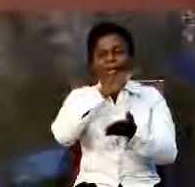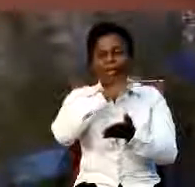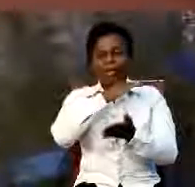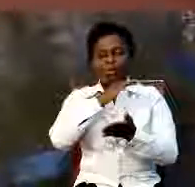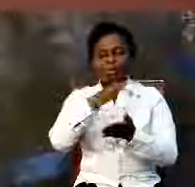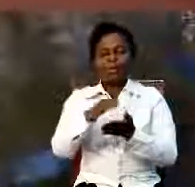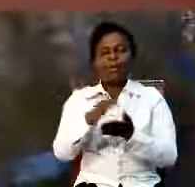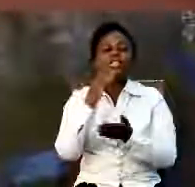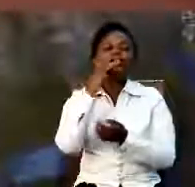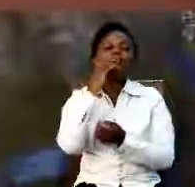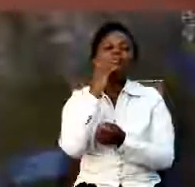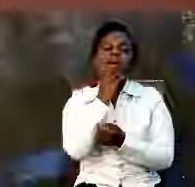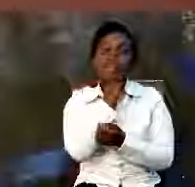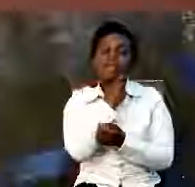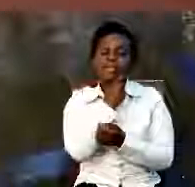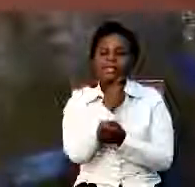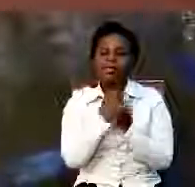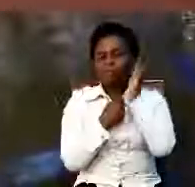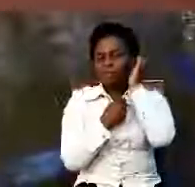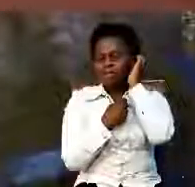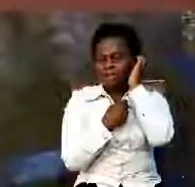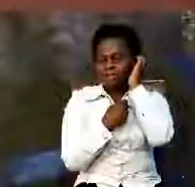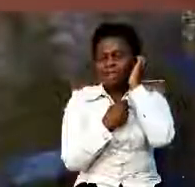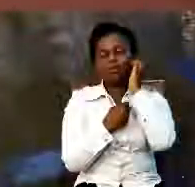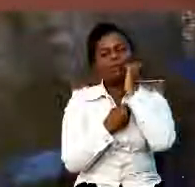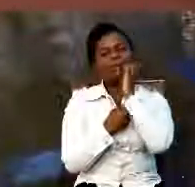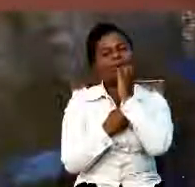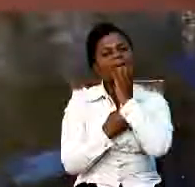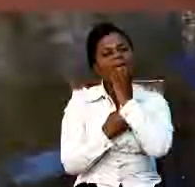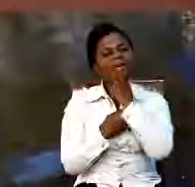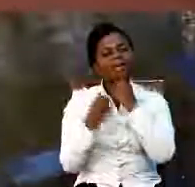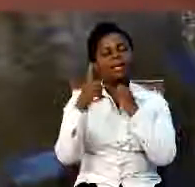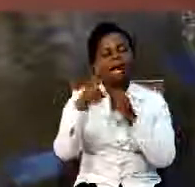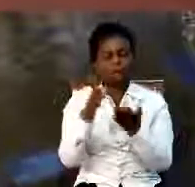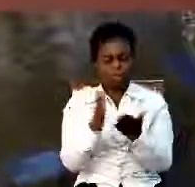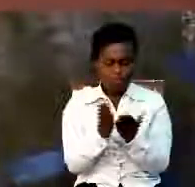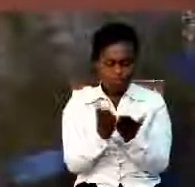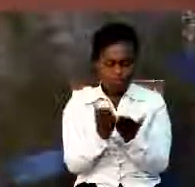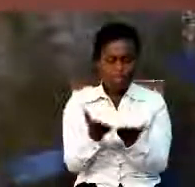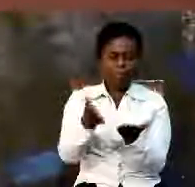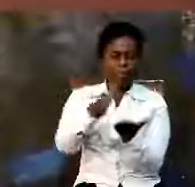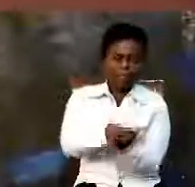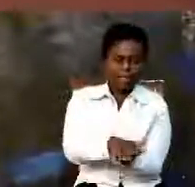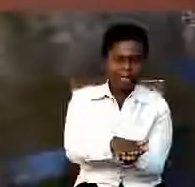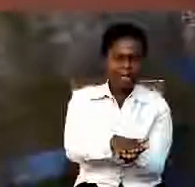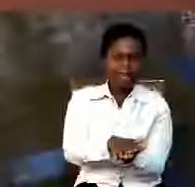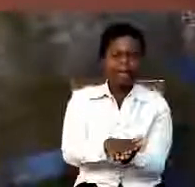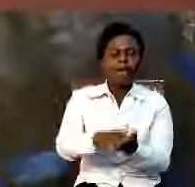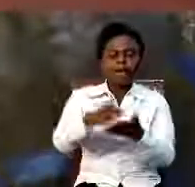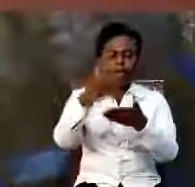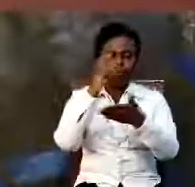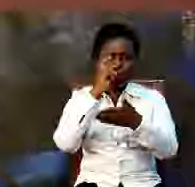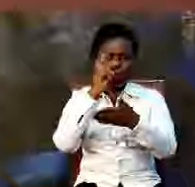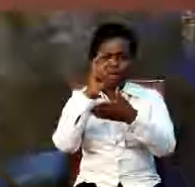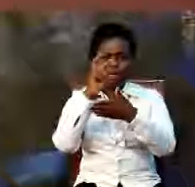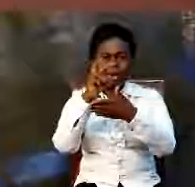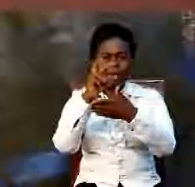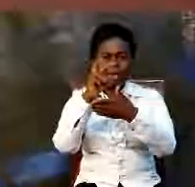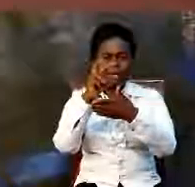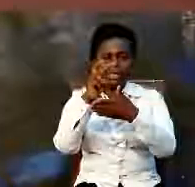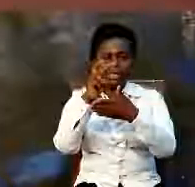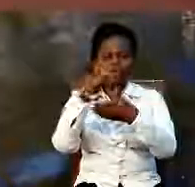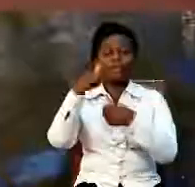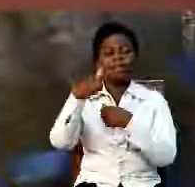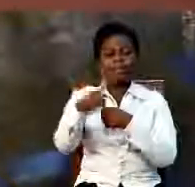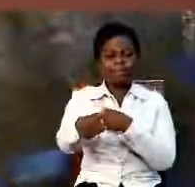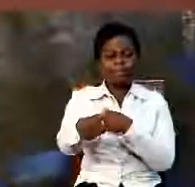attention. Umsikilize. Kama una kitabu ukifunike, kama una TV ufanye nini?